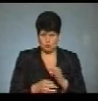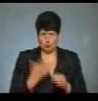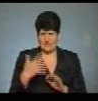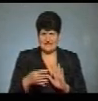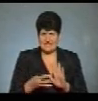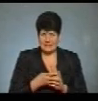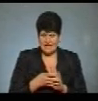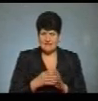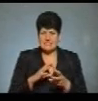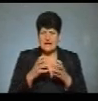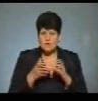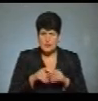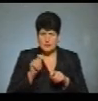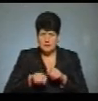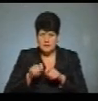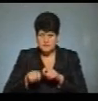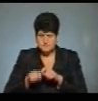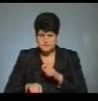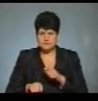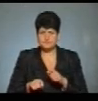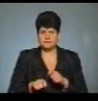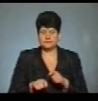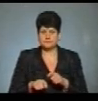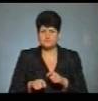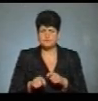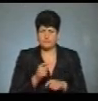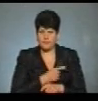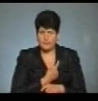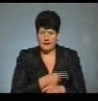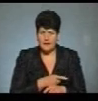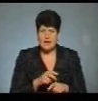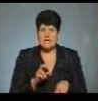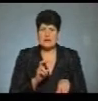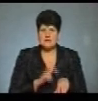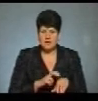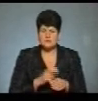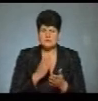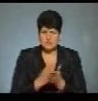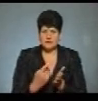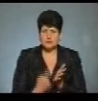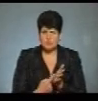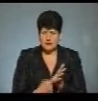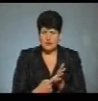59. За результатами дослідження методом ПЛР, діагноз підтверджений у